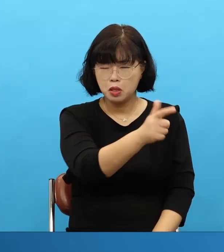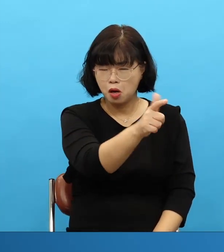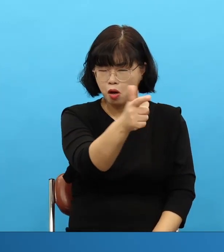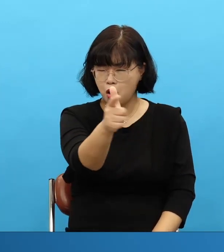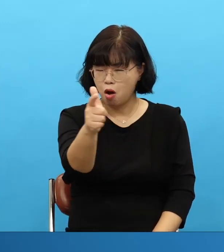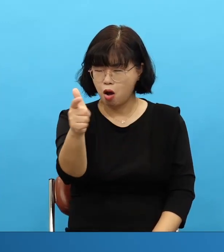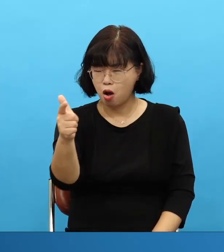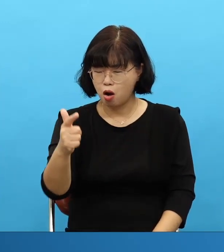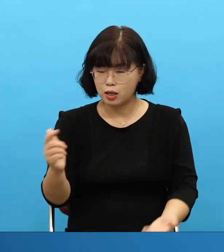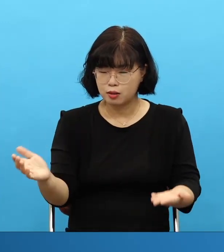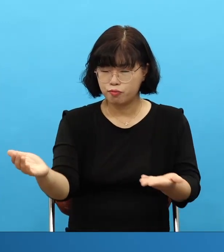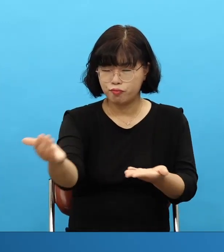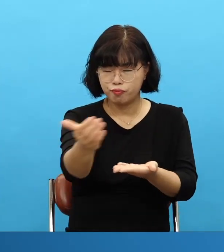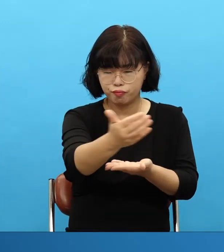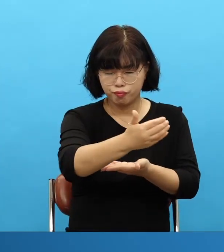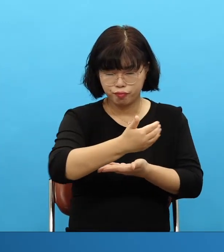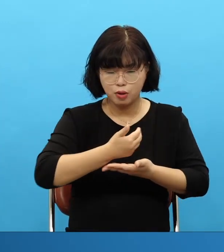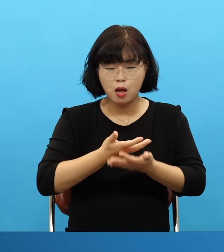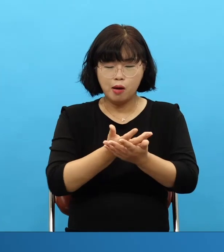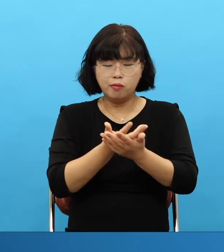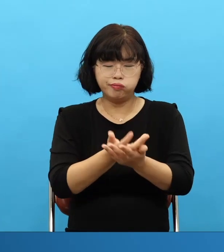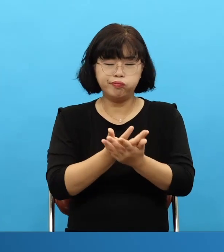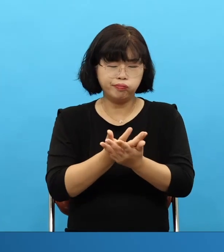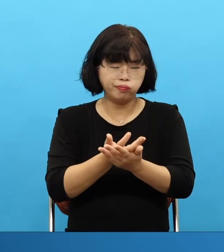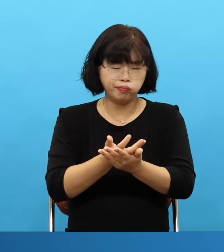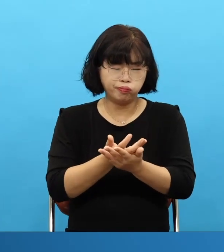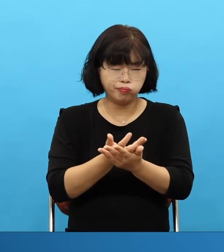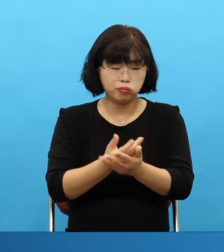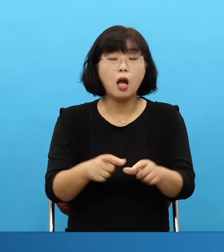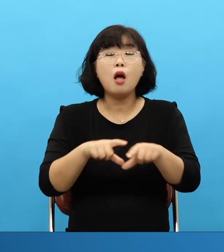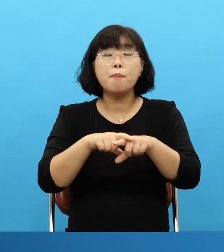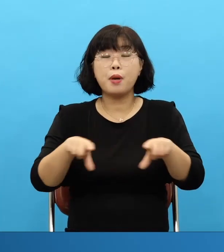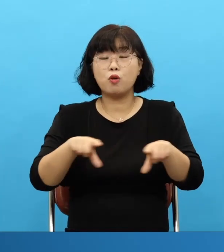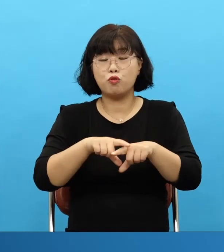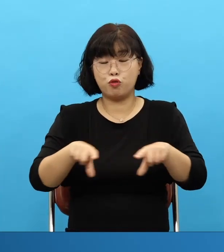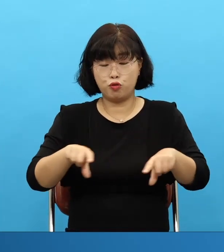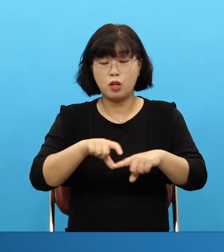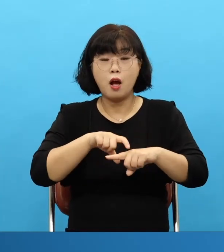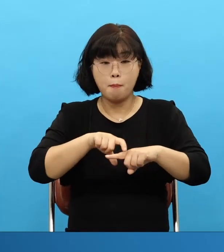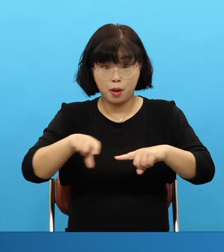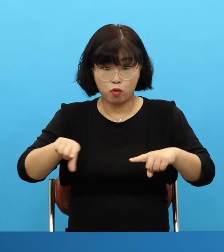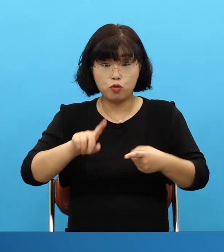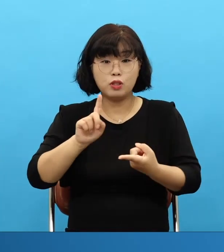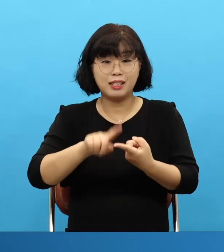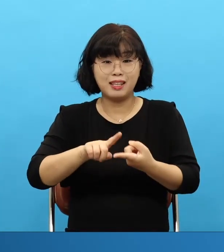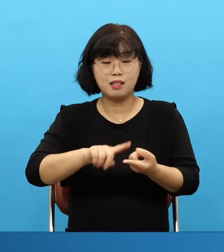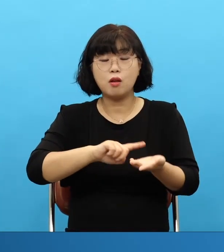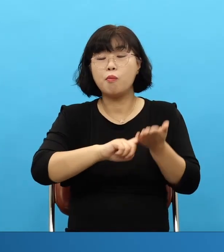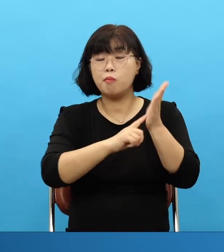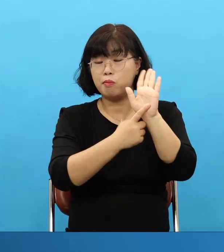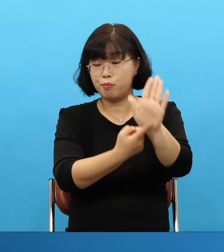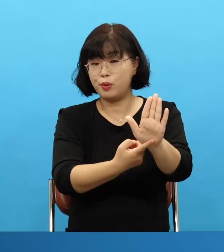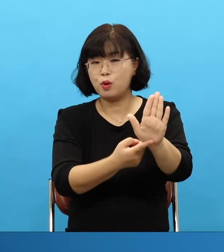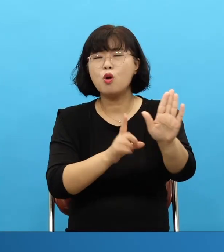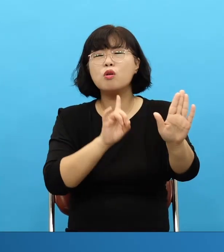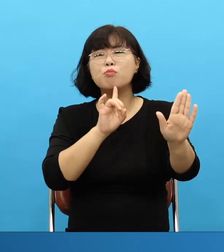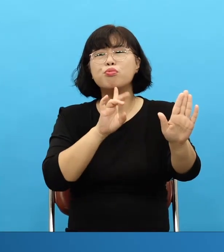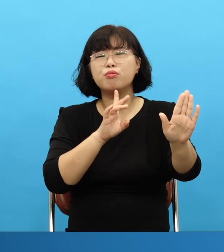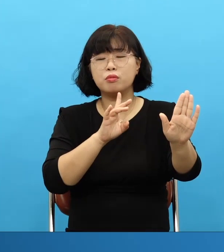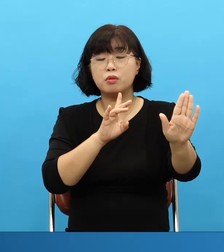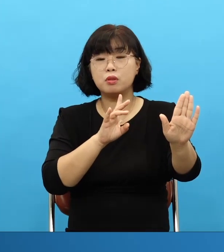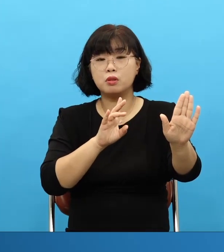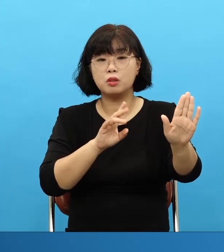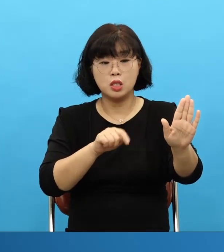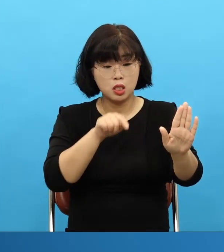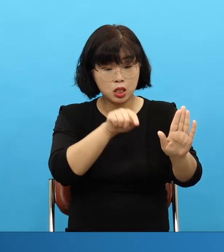accurately study and analyze the data, and then they speak of that. 그러나 실제로 사람은 각각 다 다릅니다. But every individual is different.